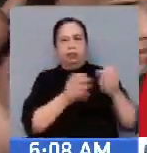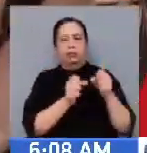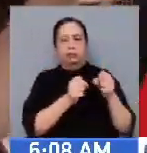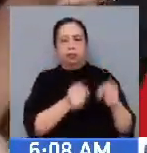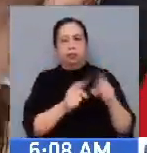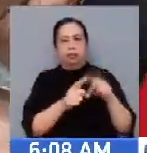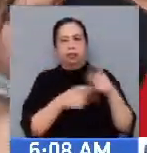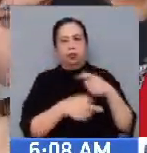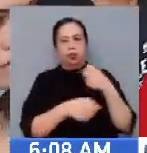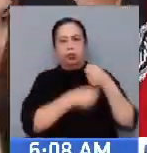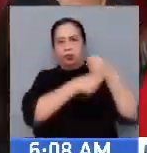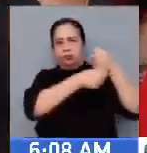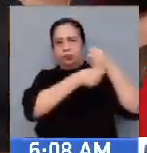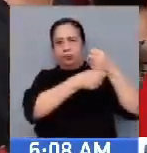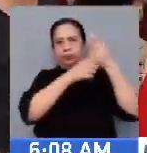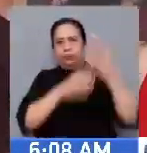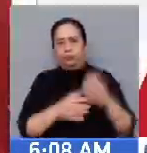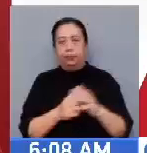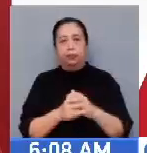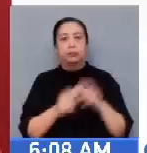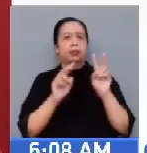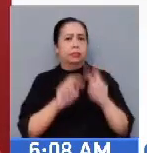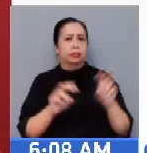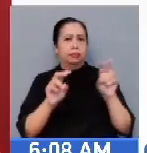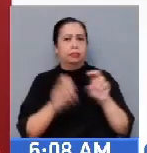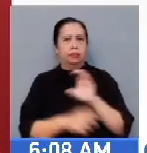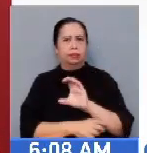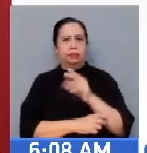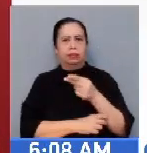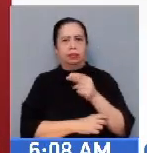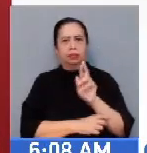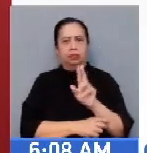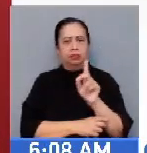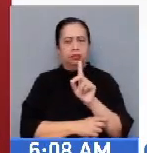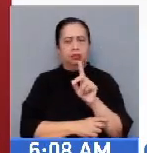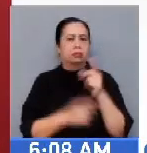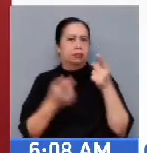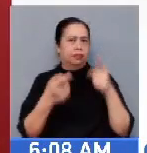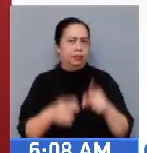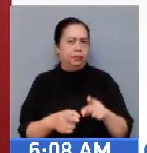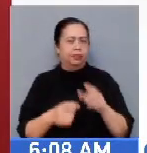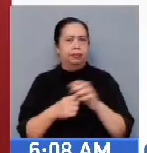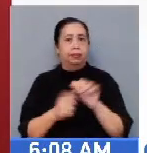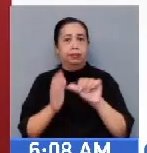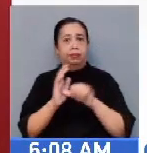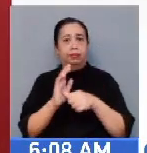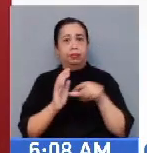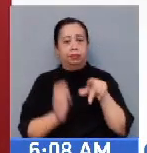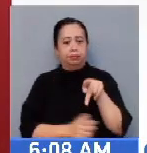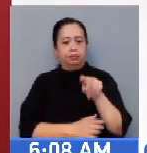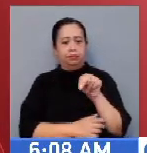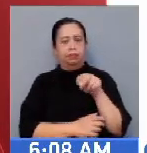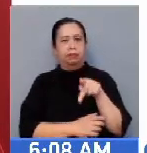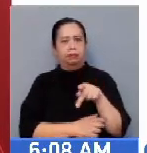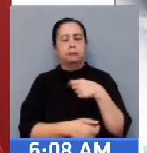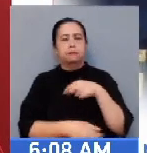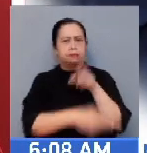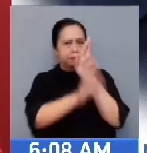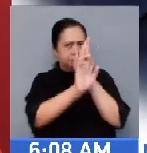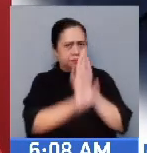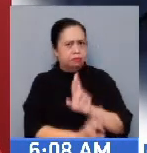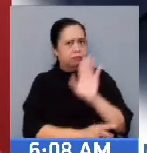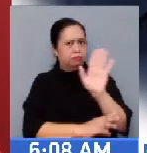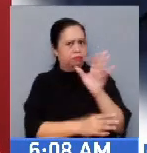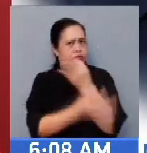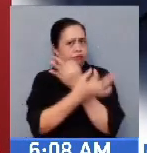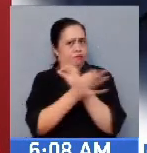nagprotesta. Iimbestigahan ng Commission on Human Rights ang insidente. Giit naman ng PNP, nire-respeto nila ang freedom of